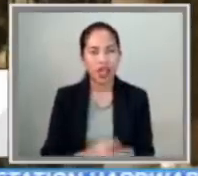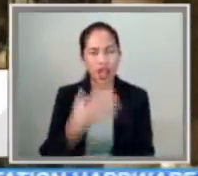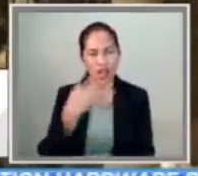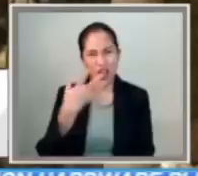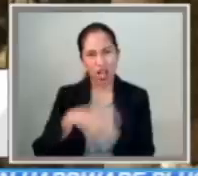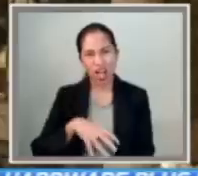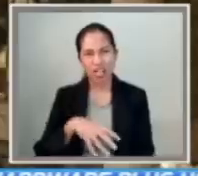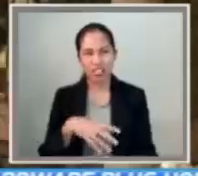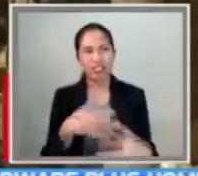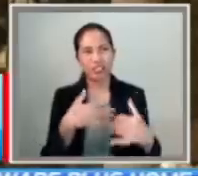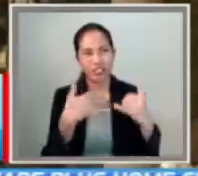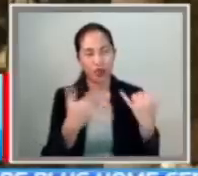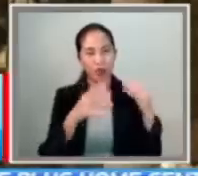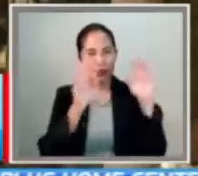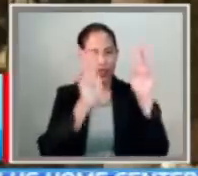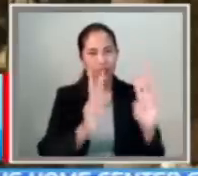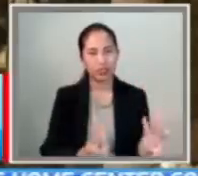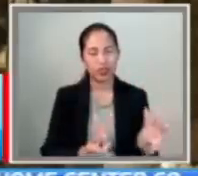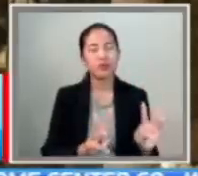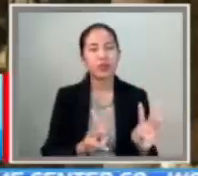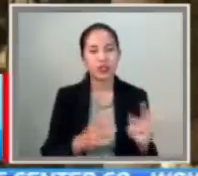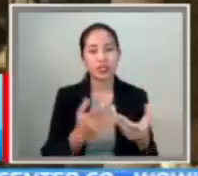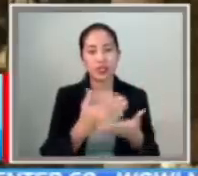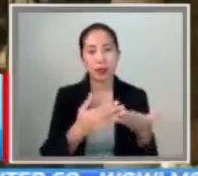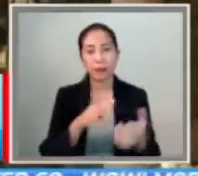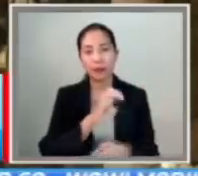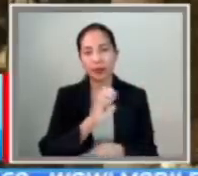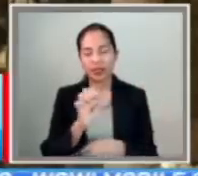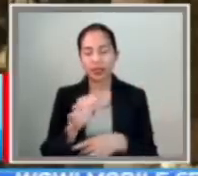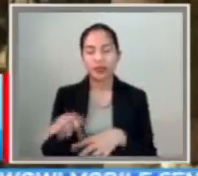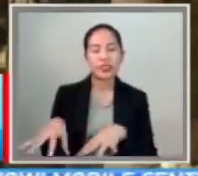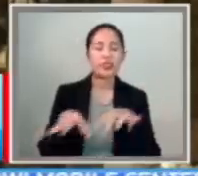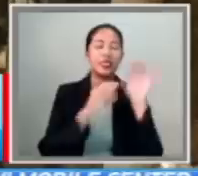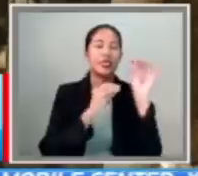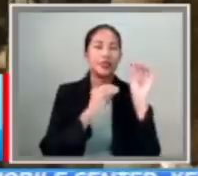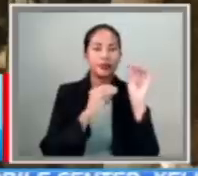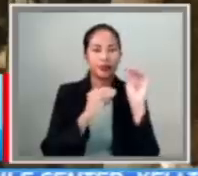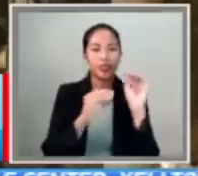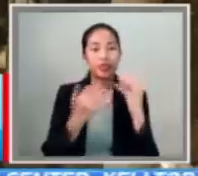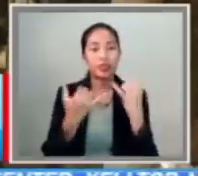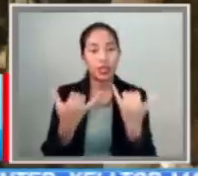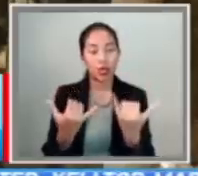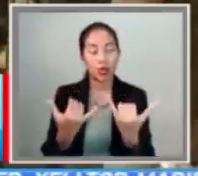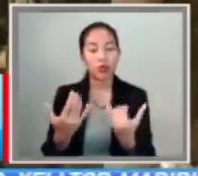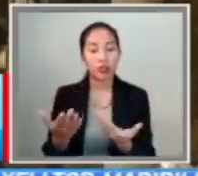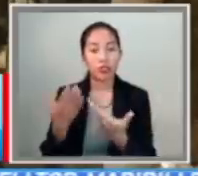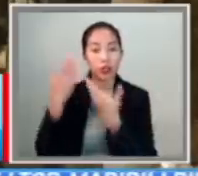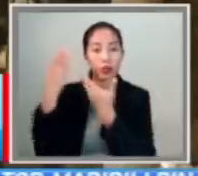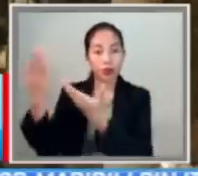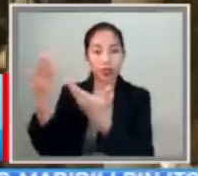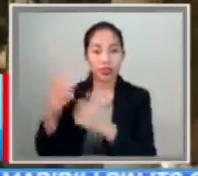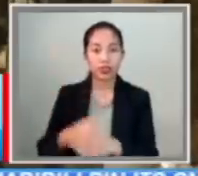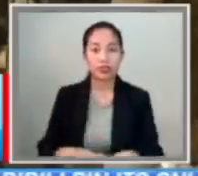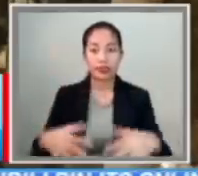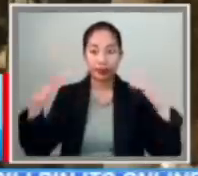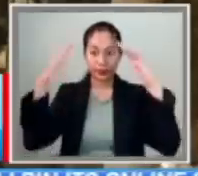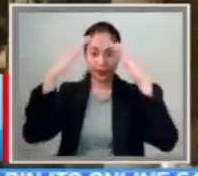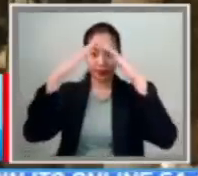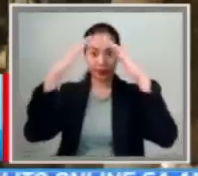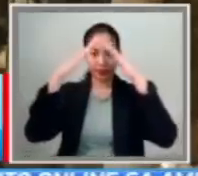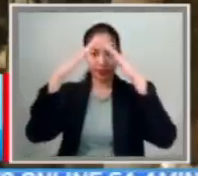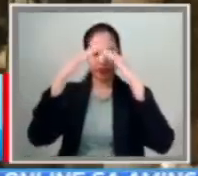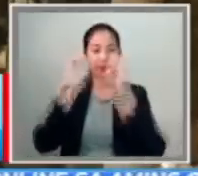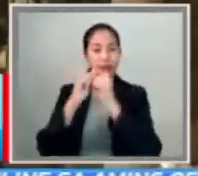kanilang mga colony. Kaya naman para maiwasan daw ito, inirerekomenda nila ang paglalagay ng shed tulad nga nito para maprotektahan ang